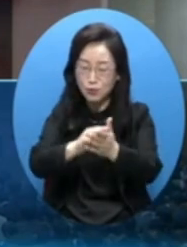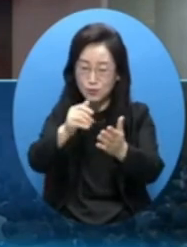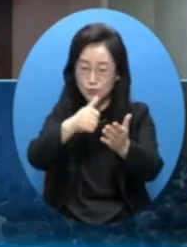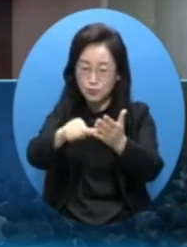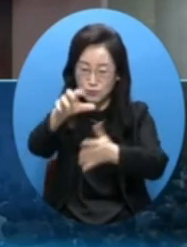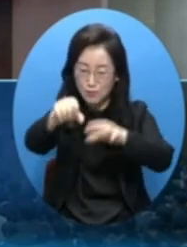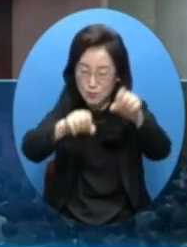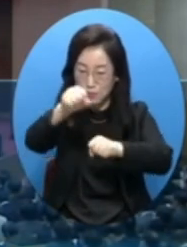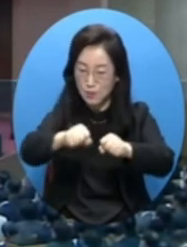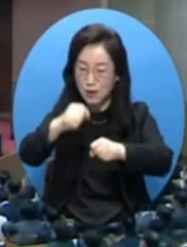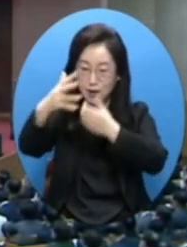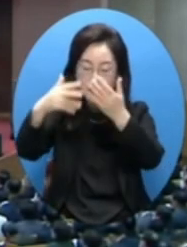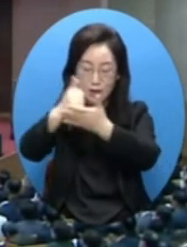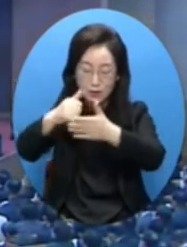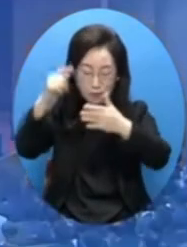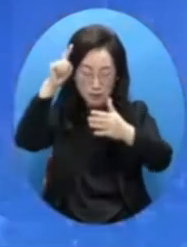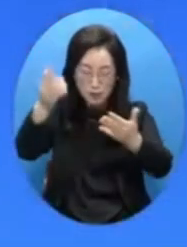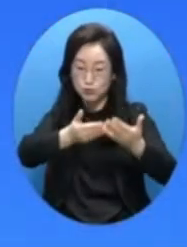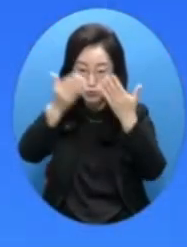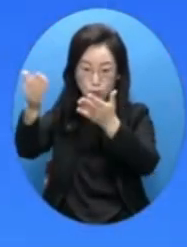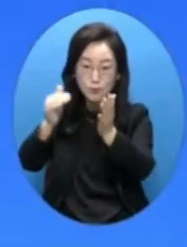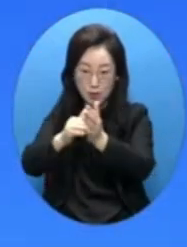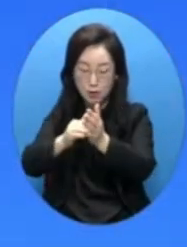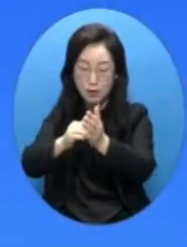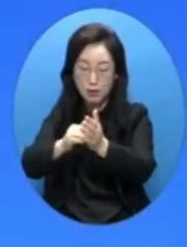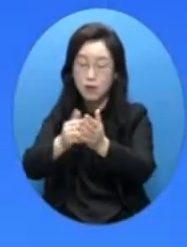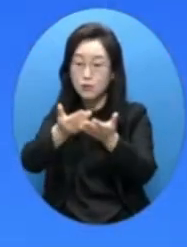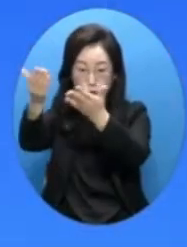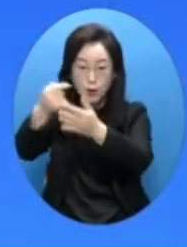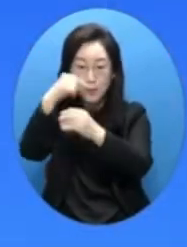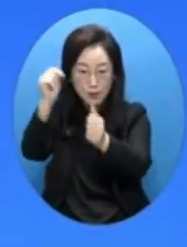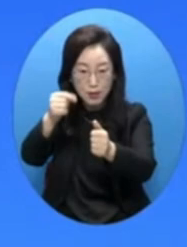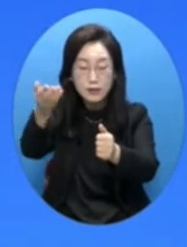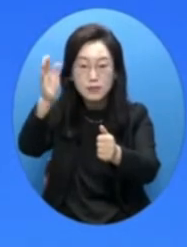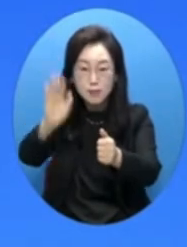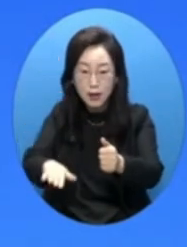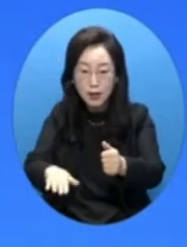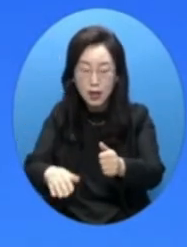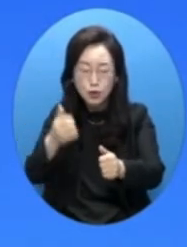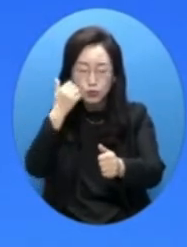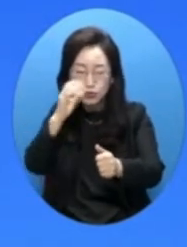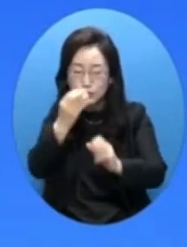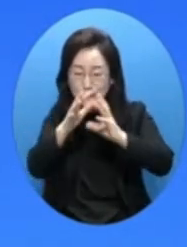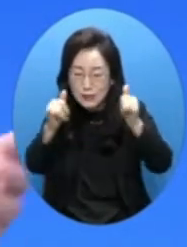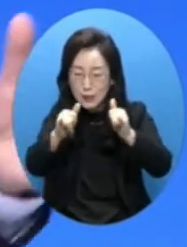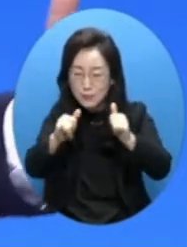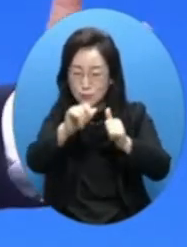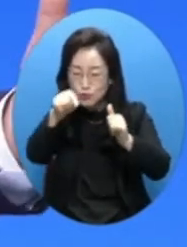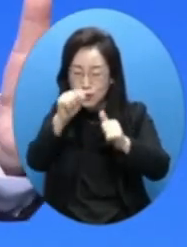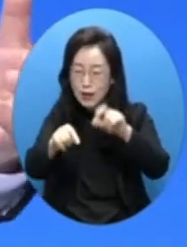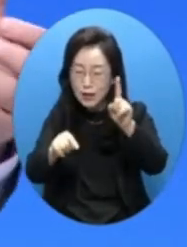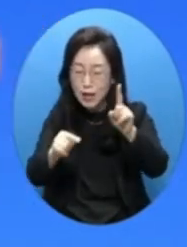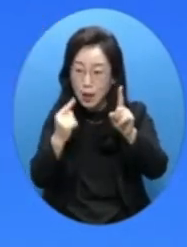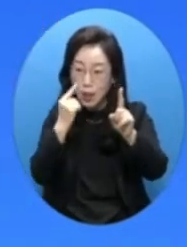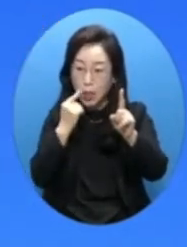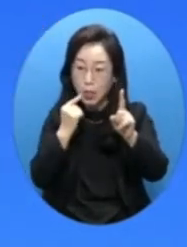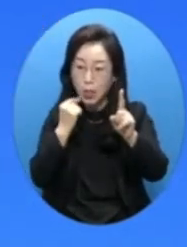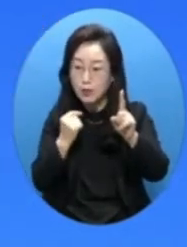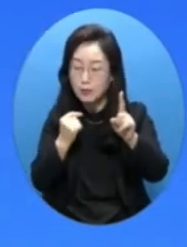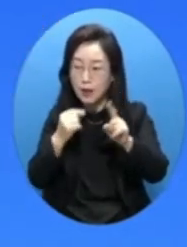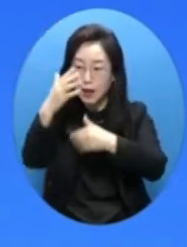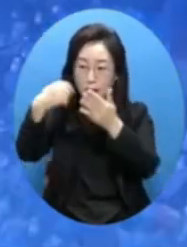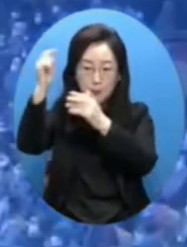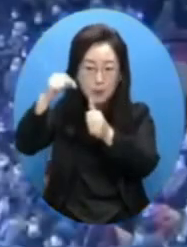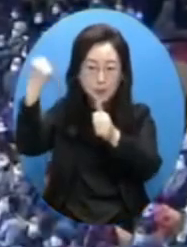바치되 그런데 이스라엘 백성의 한 사람이 한 사람이 마음에 탐욕이 생겨서 하나님의 명예로 불순종하고